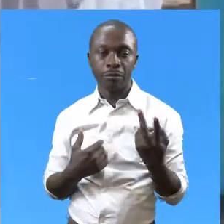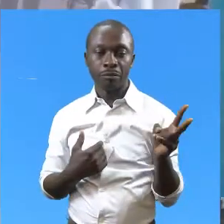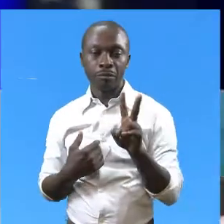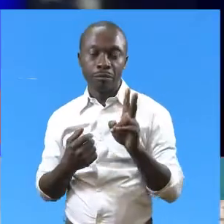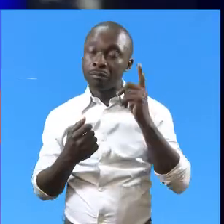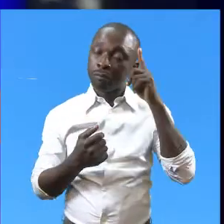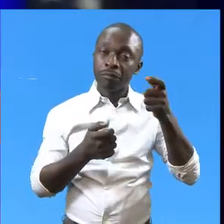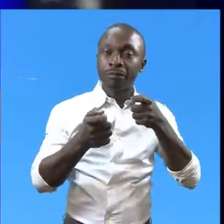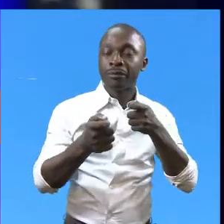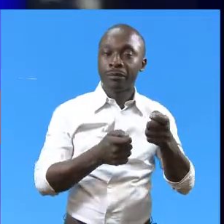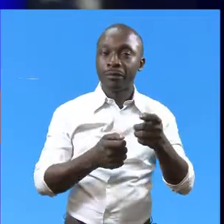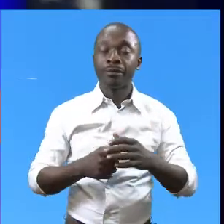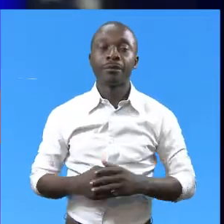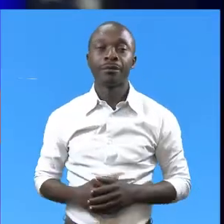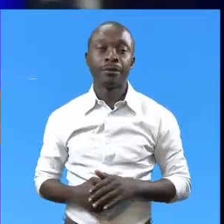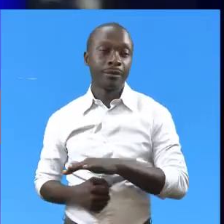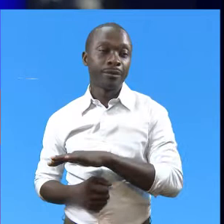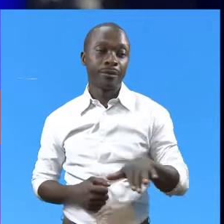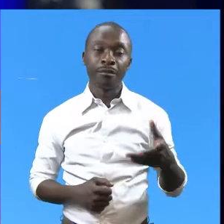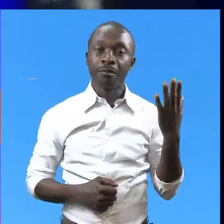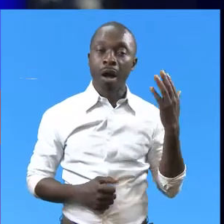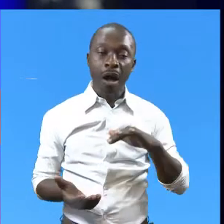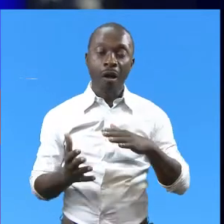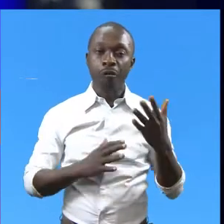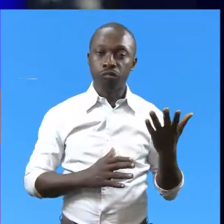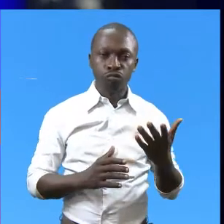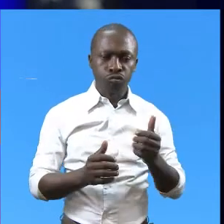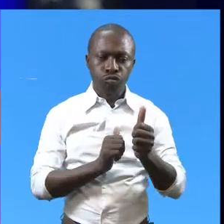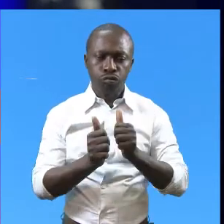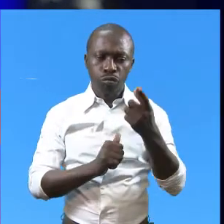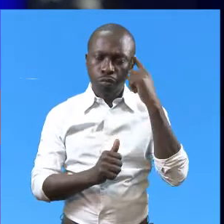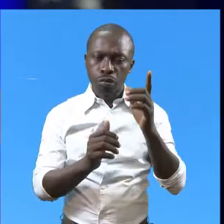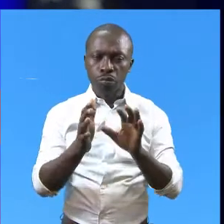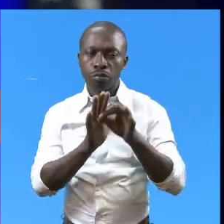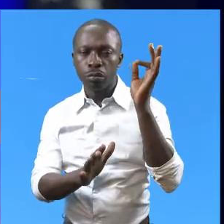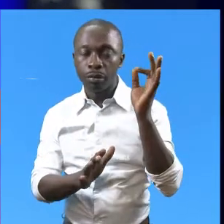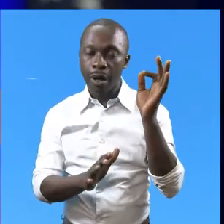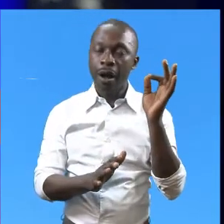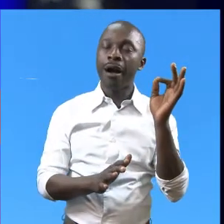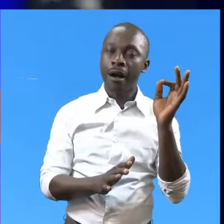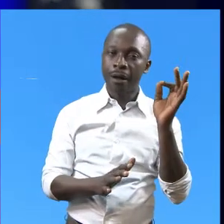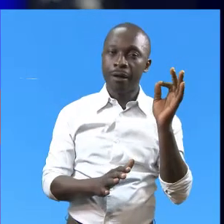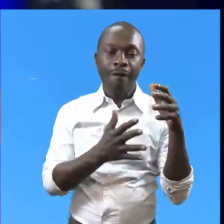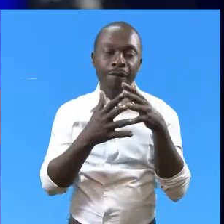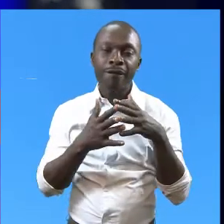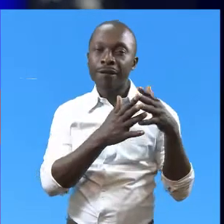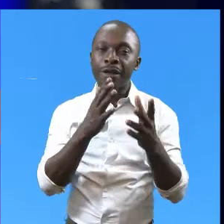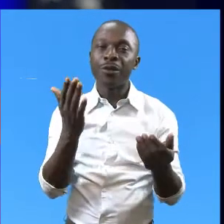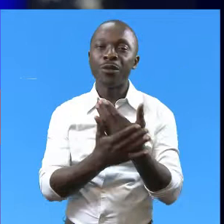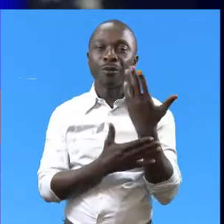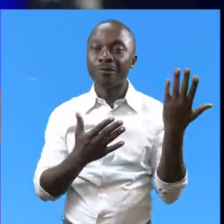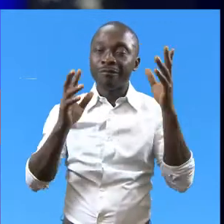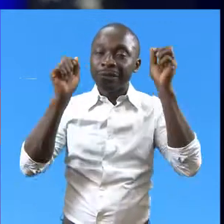Après de tumultueux échecs à la course de la présidence américaine, Joe Biden a été élu président des États-Unis le